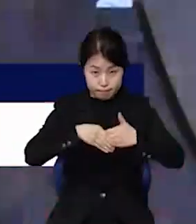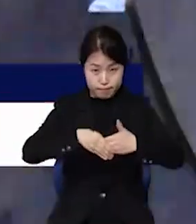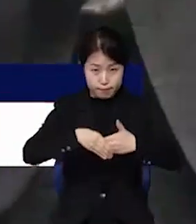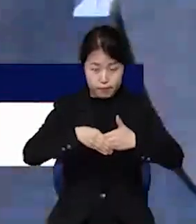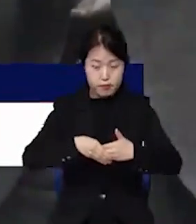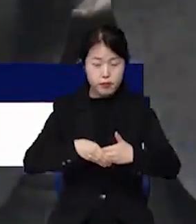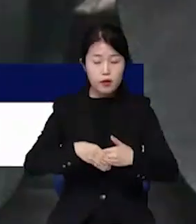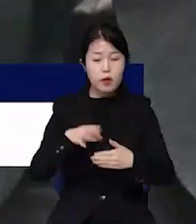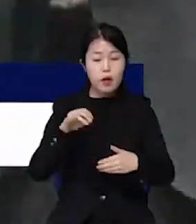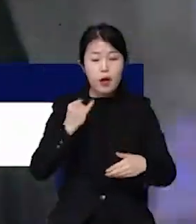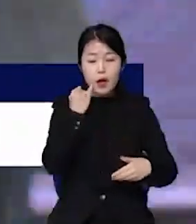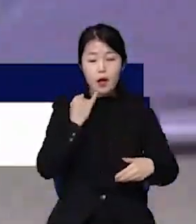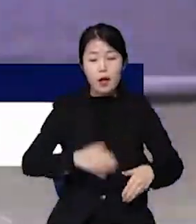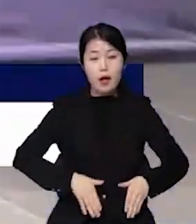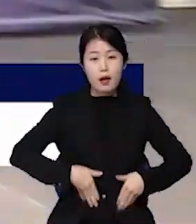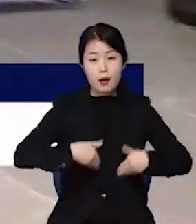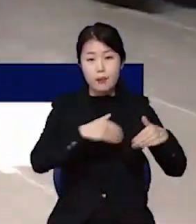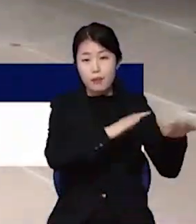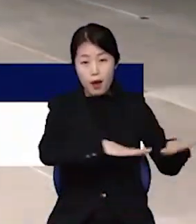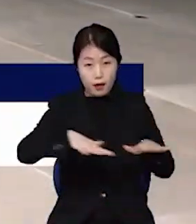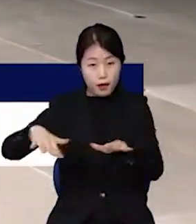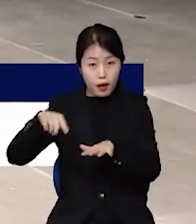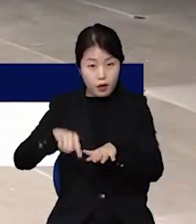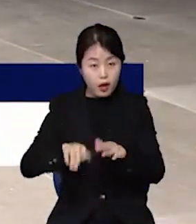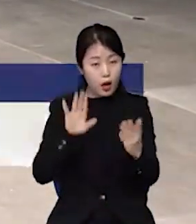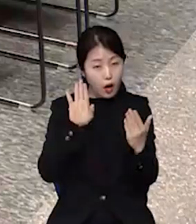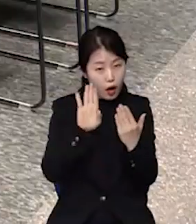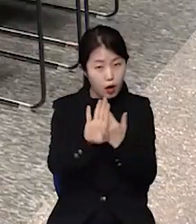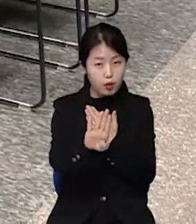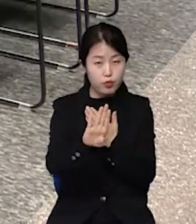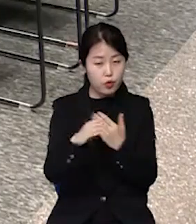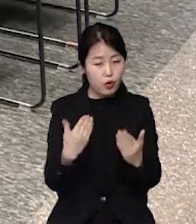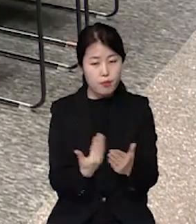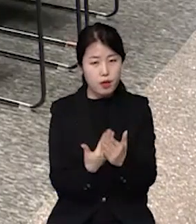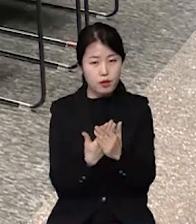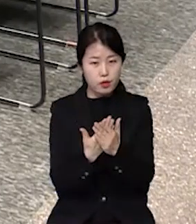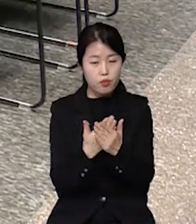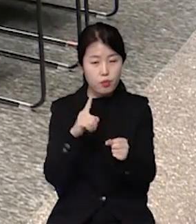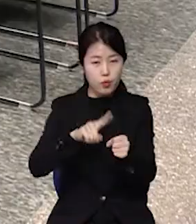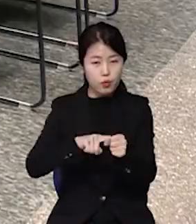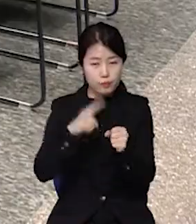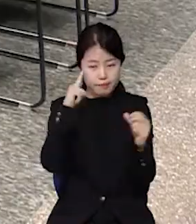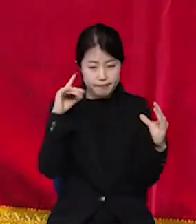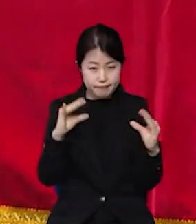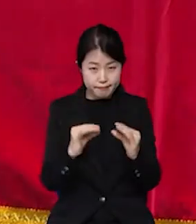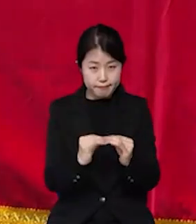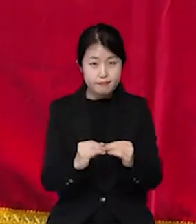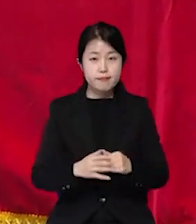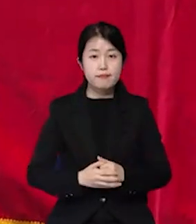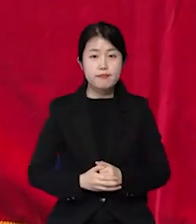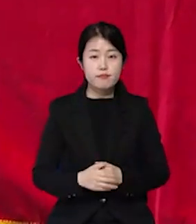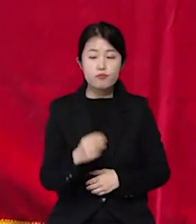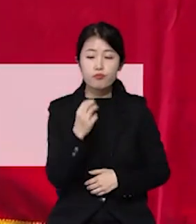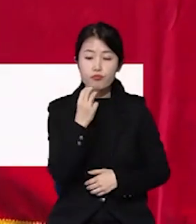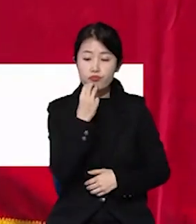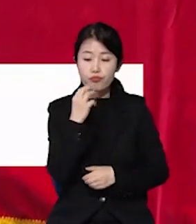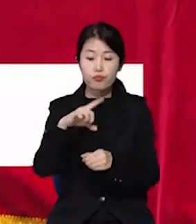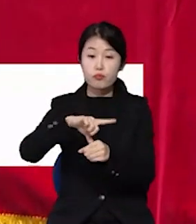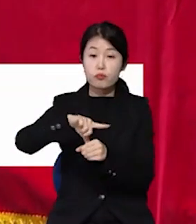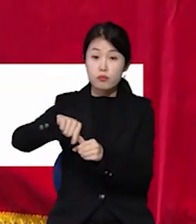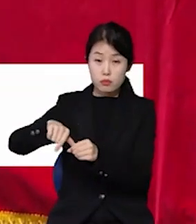남해안권을 세계적 해양레저 관광벨트로 구축하자는 데 목표를 같이 했습니다. 수도권에서 가장